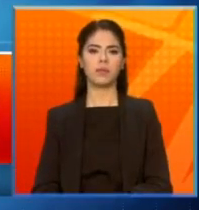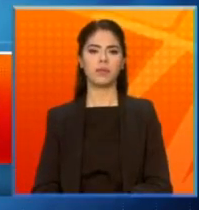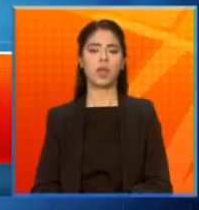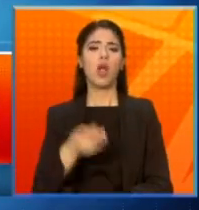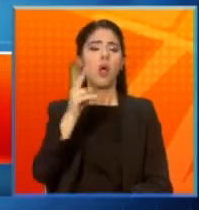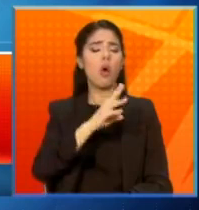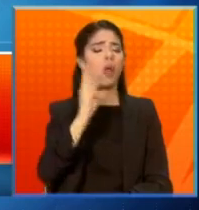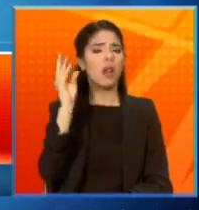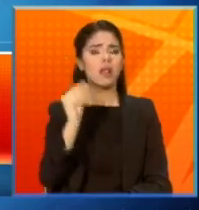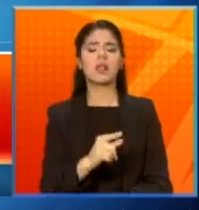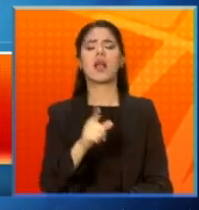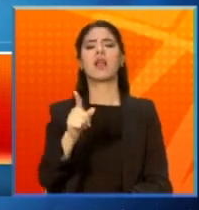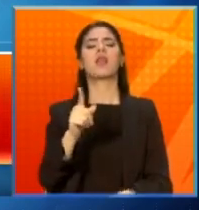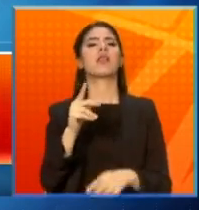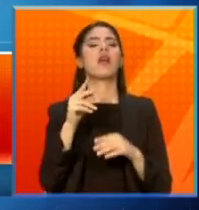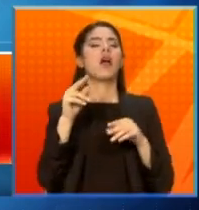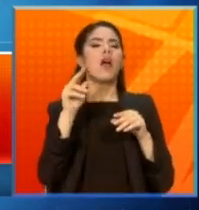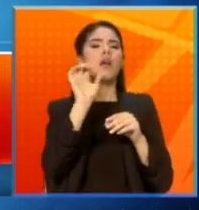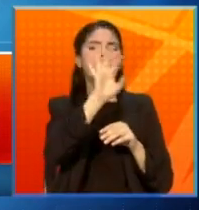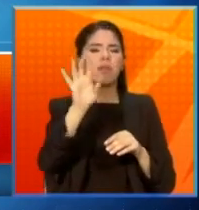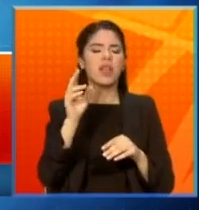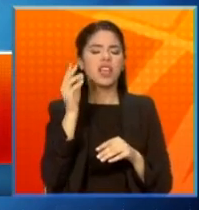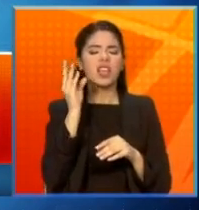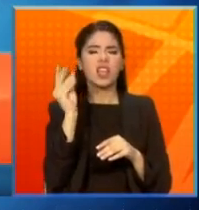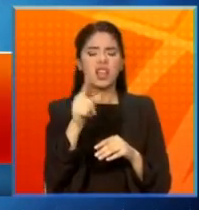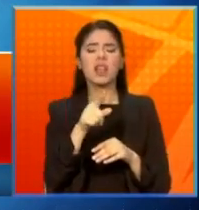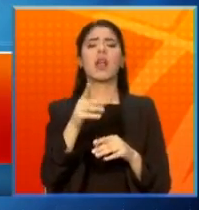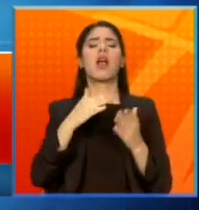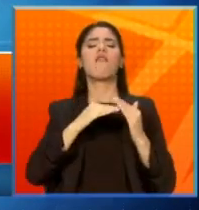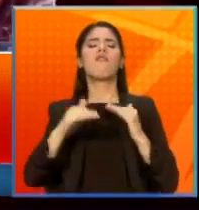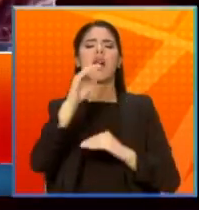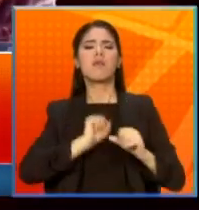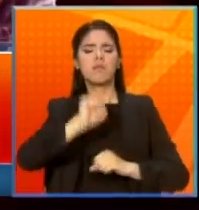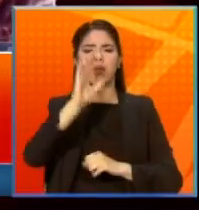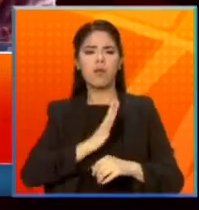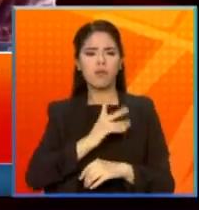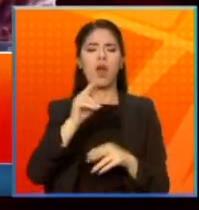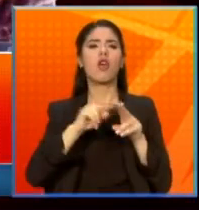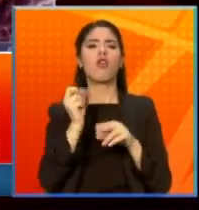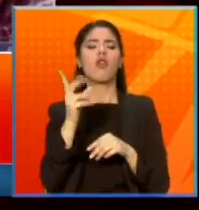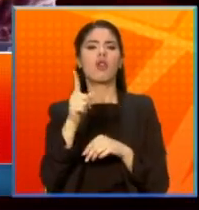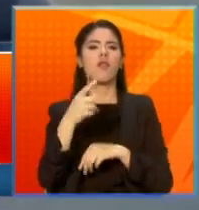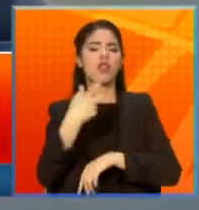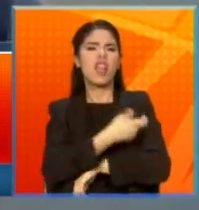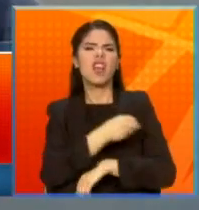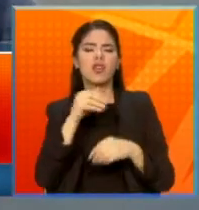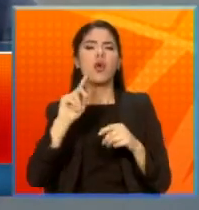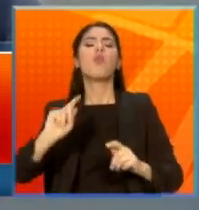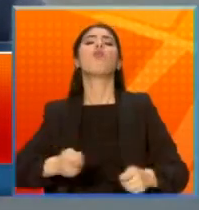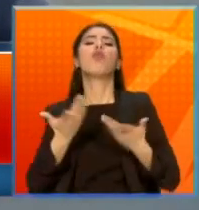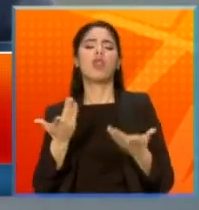Ölü sayısı ve kayıtlı vaka sayısındaki artışın önüne bir türlü geçilemiyor. Virüse karşı bir aşı da henüz geliştirilebilmiş değil.